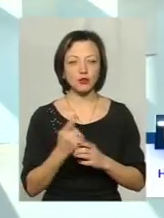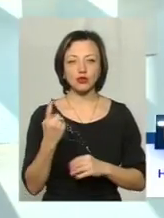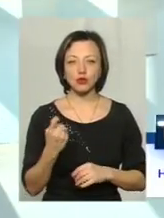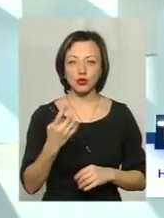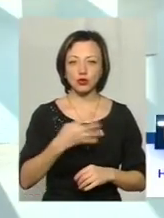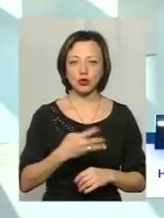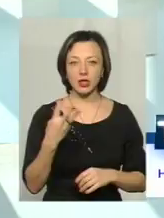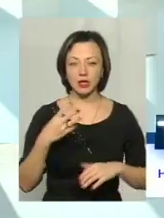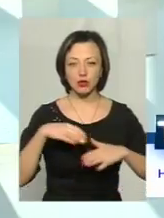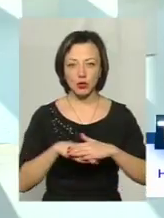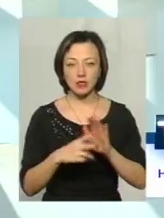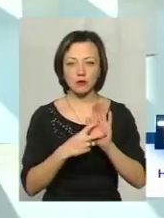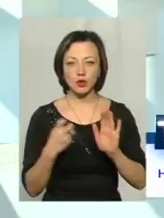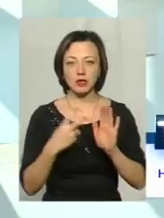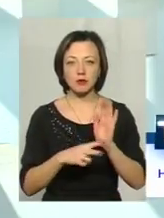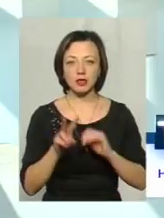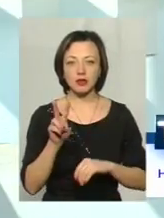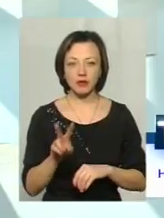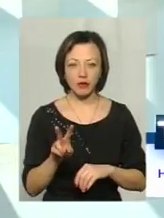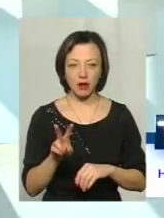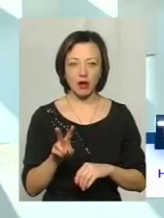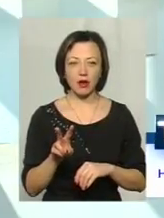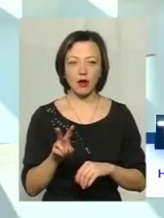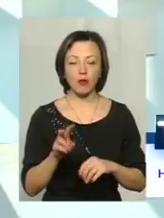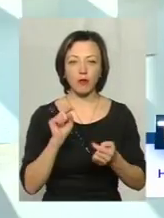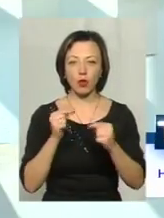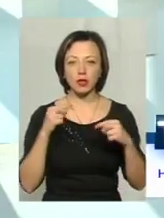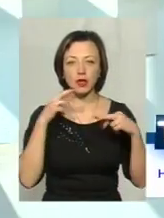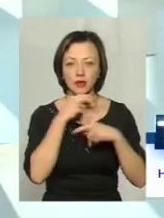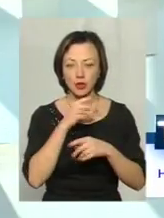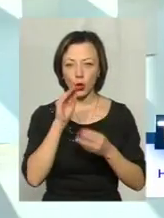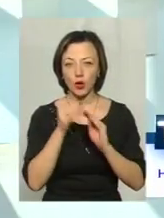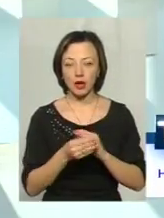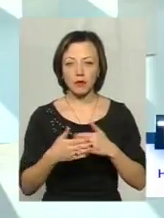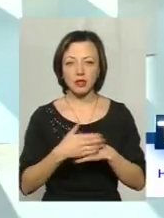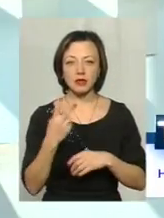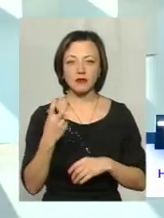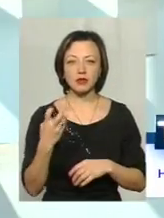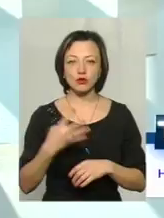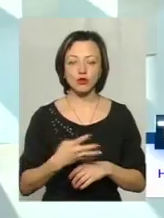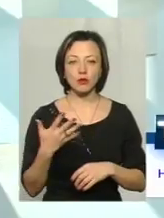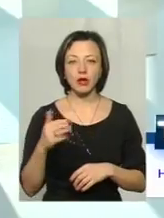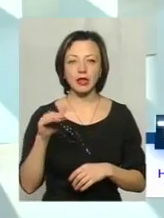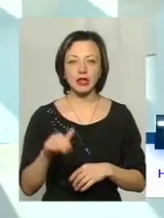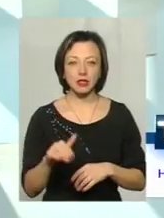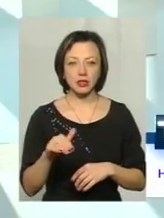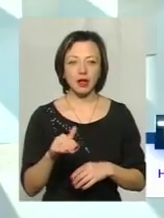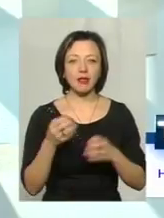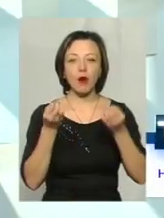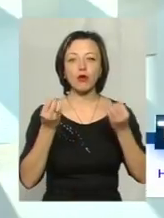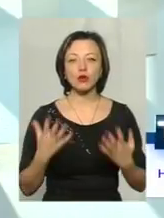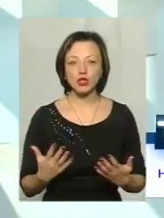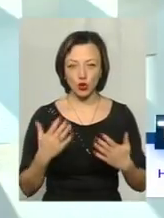143 сховища, 772 протидіяльних укриття і близько 245 тисяч найпростіших